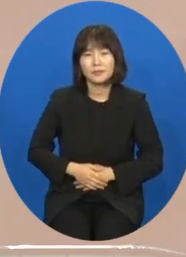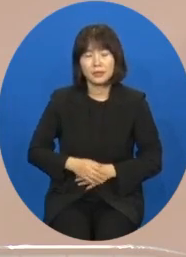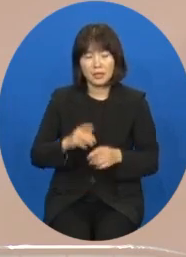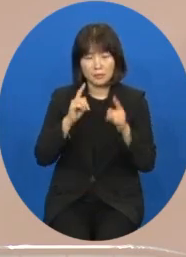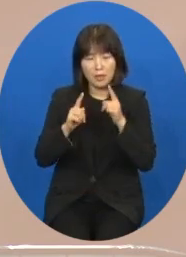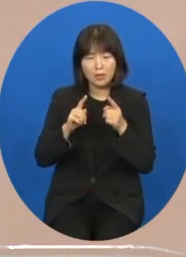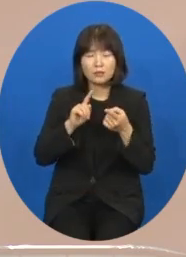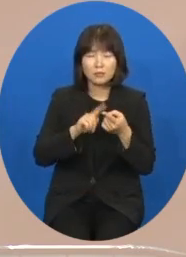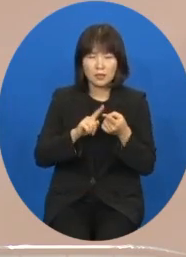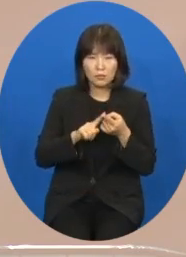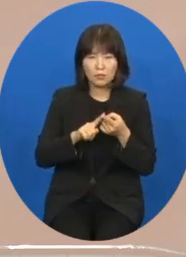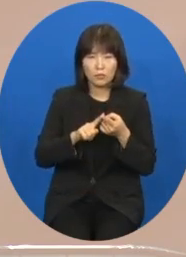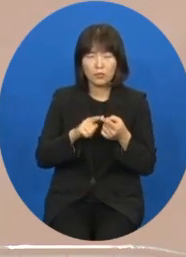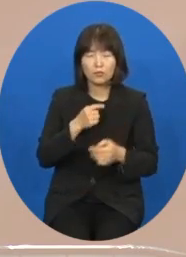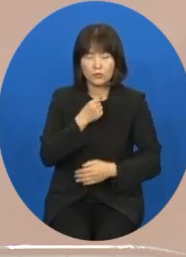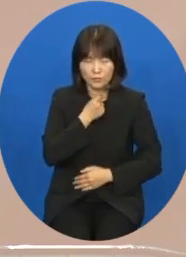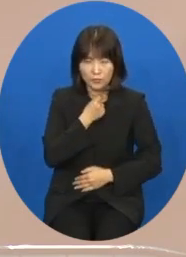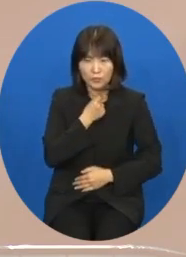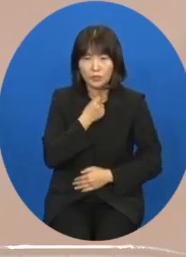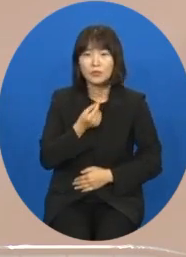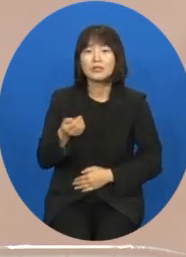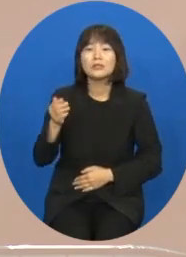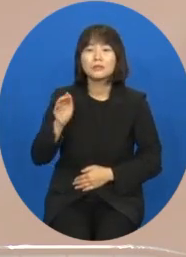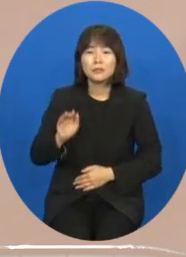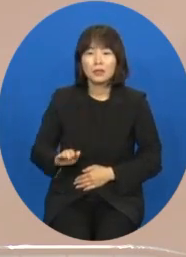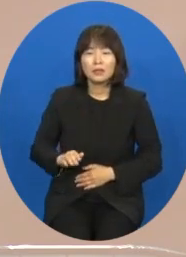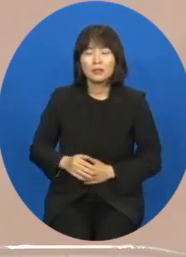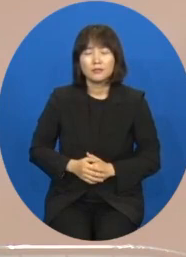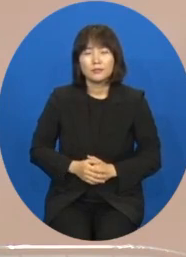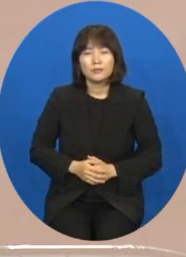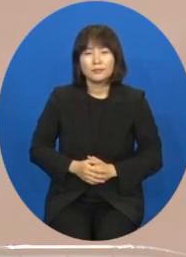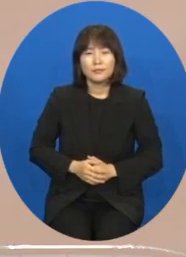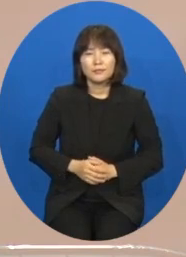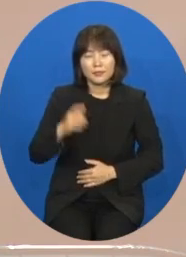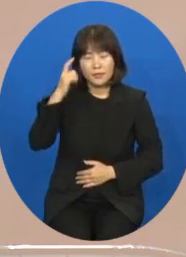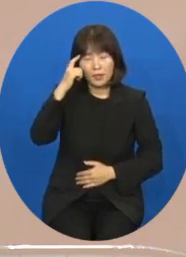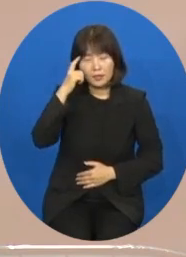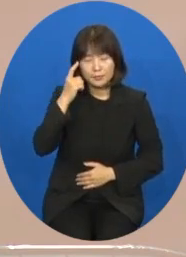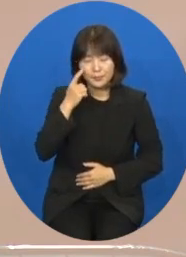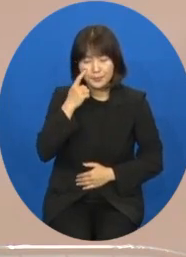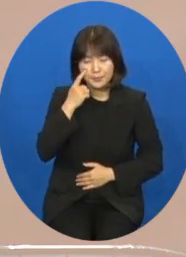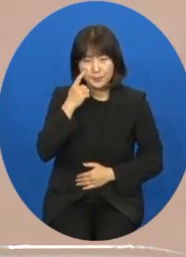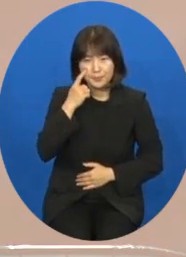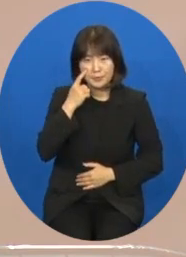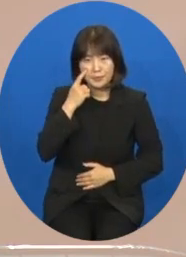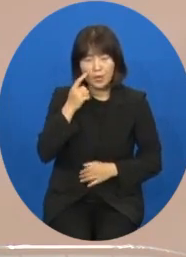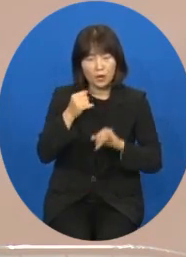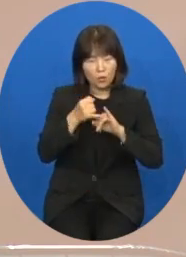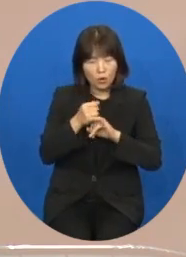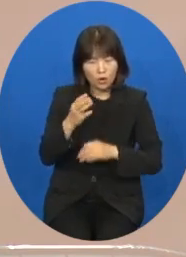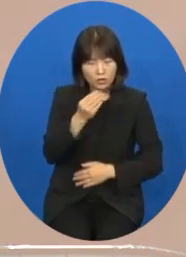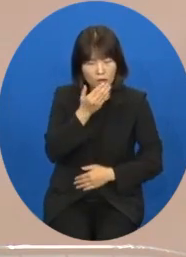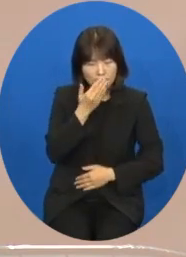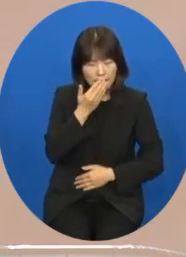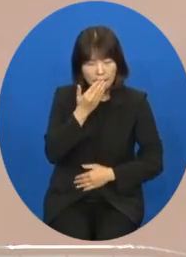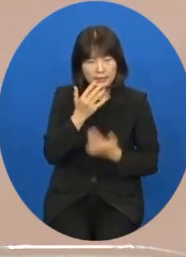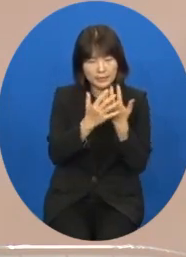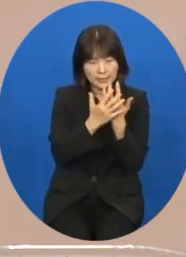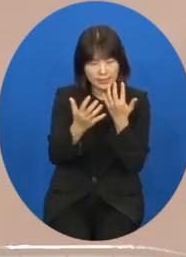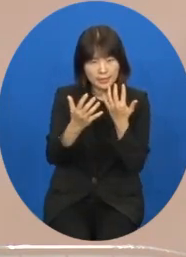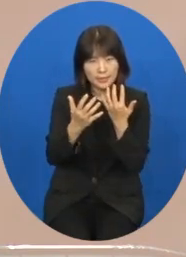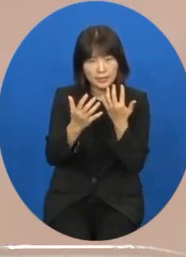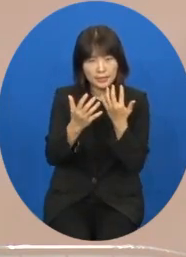말씀이 그러니까. 그러나 생각해 보았어요. 꼭 이렇게 성찬식을 할 수 있는